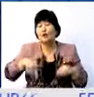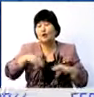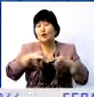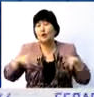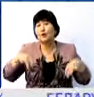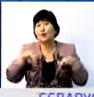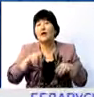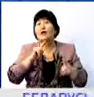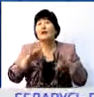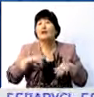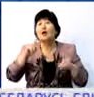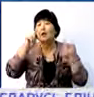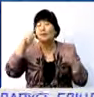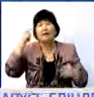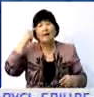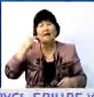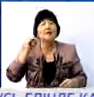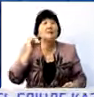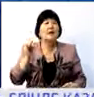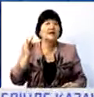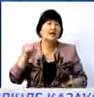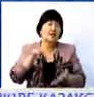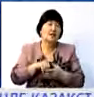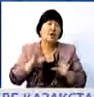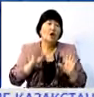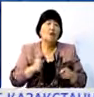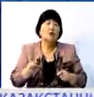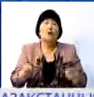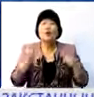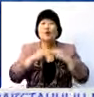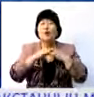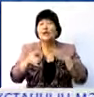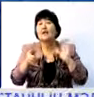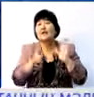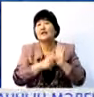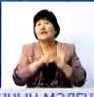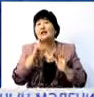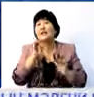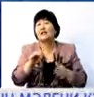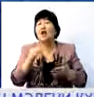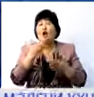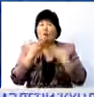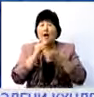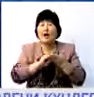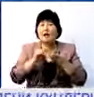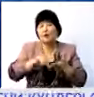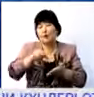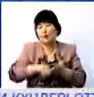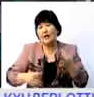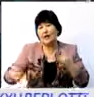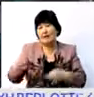өтті. Жиынға белгілі ғалымдар мен тарихшылар қатысып, президенттің ұлы даланың жеті қыры атты мақаласы туралы ойларын ортаға салды.